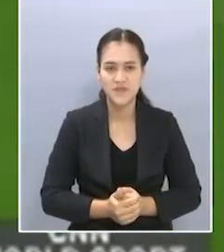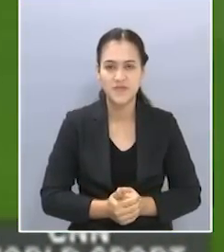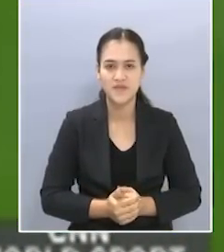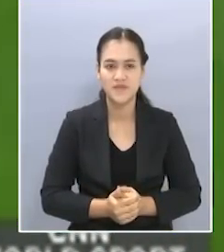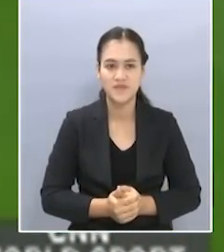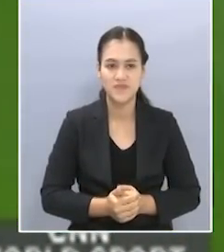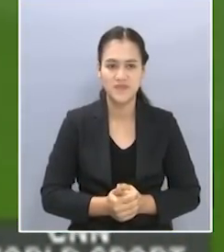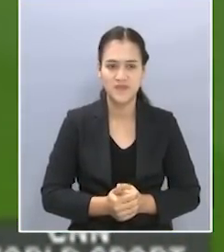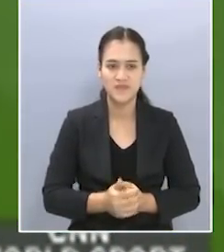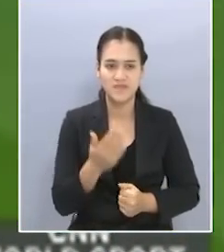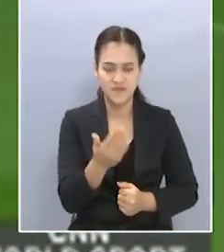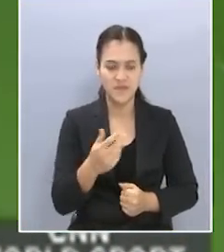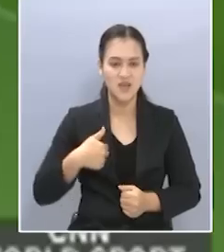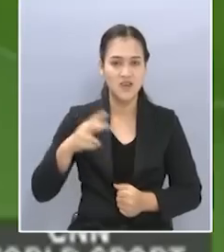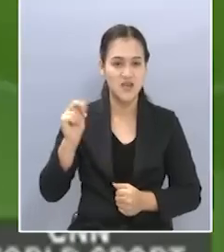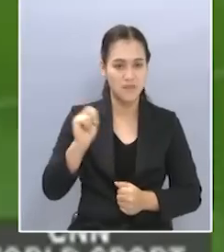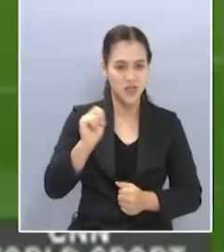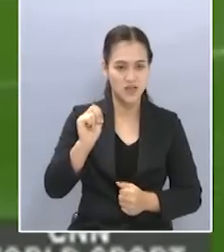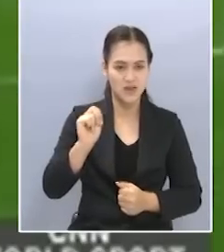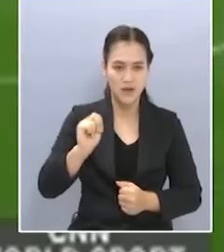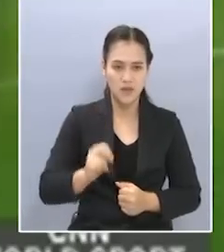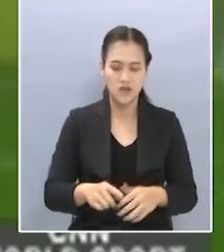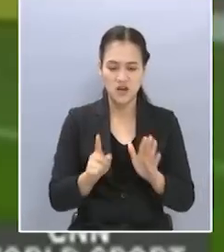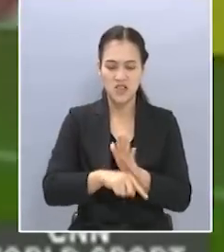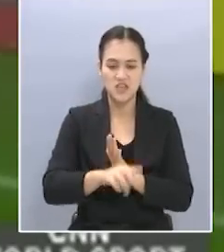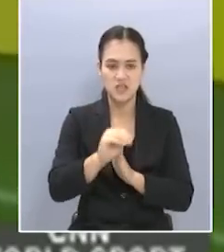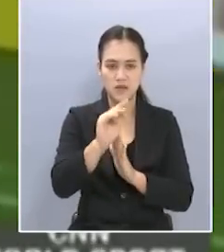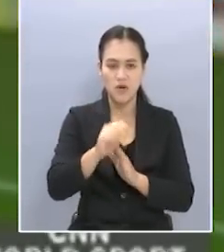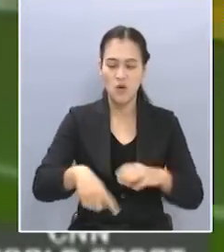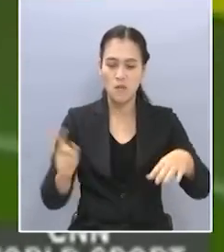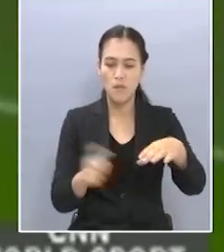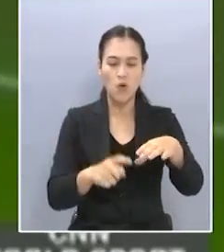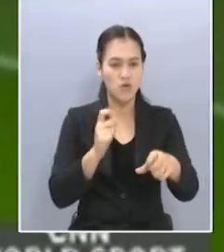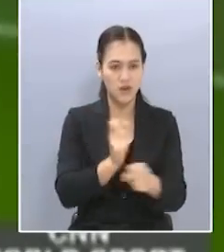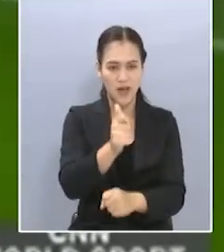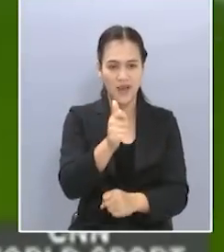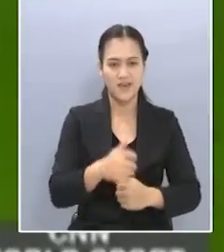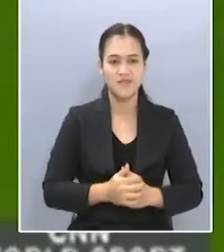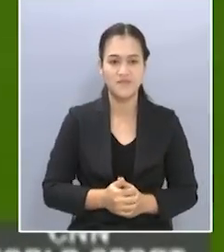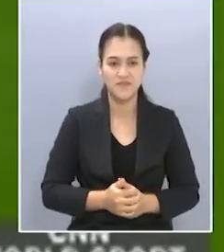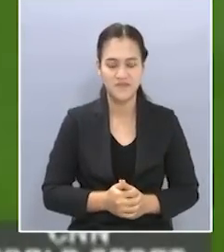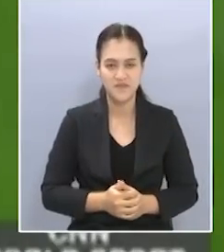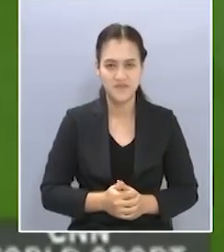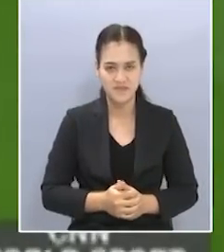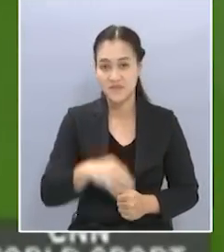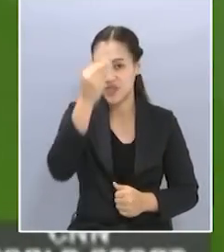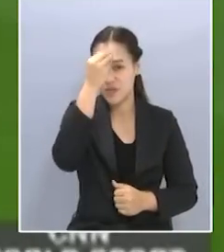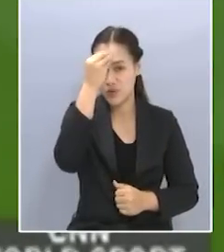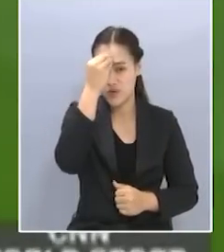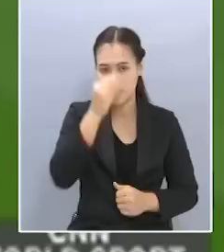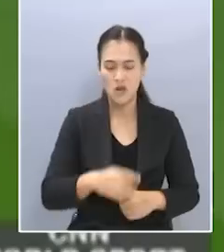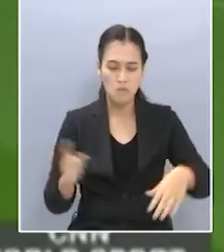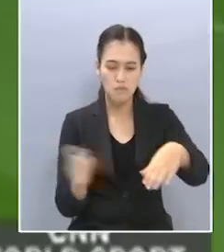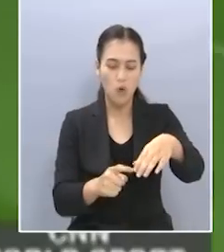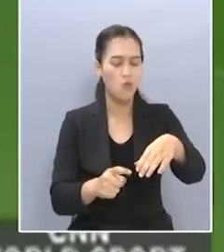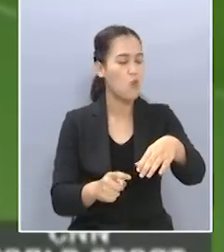เลสเตอร์ซิตี้นะครับในชุดน้ำเงินเปิดฉากมาแค่4นาที40วิชินจิโอคาซากิครับกองหน้าทีมชาติญี่ปุ่นนะครับซัดอย่างเท